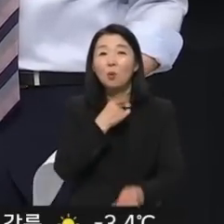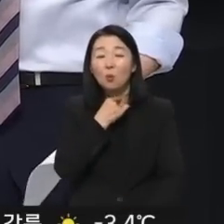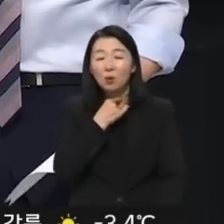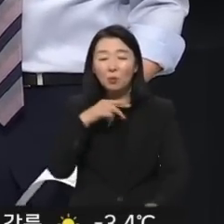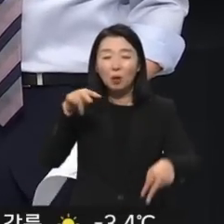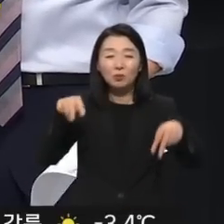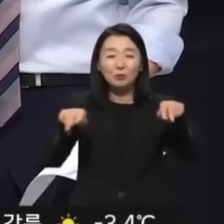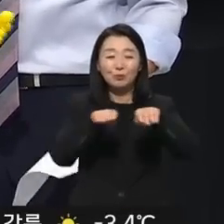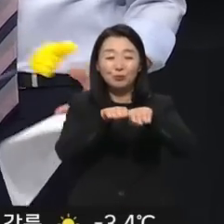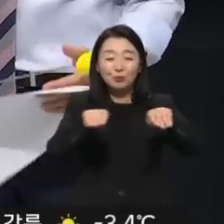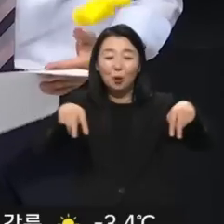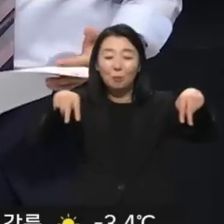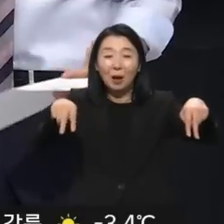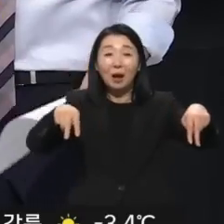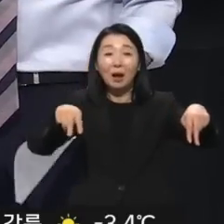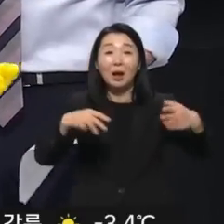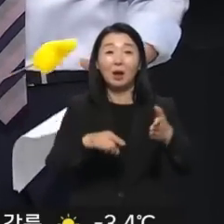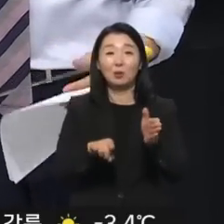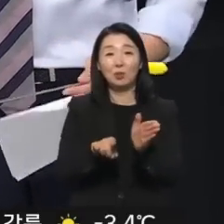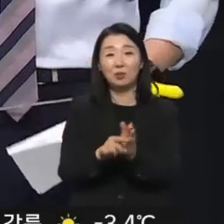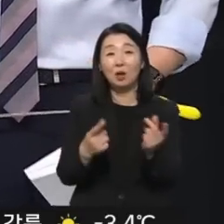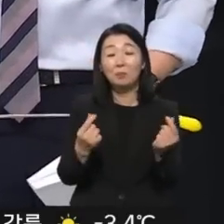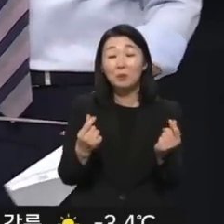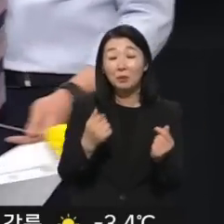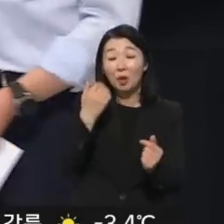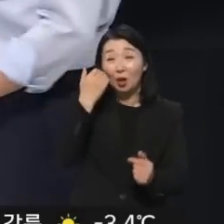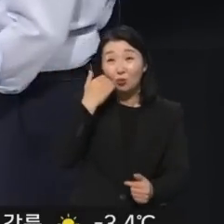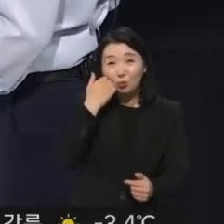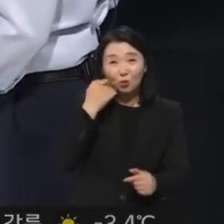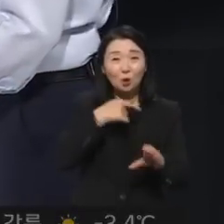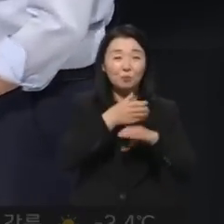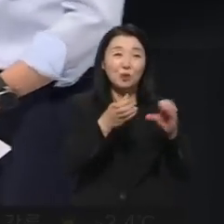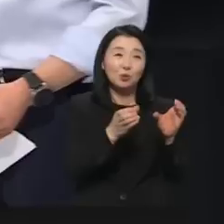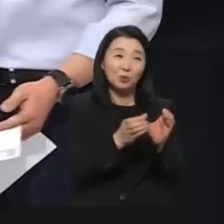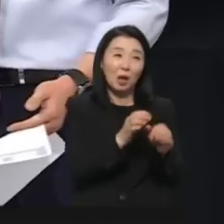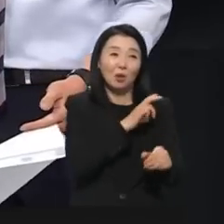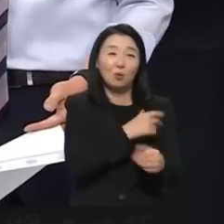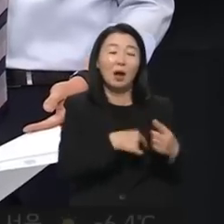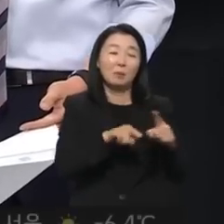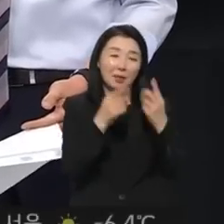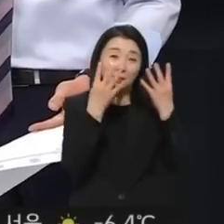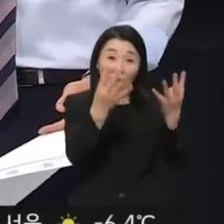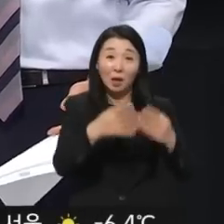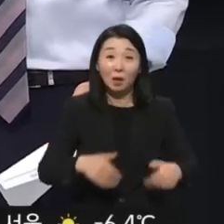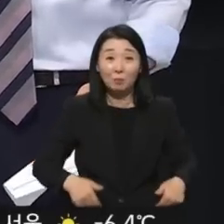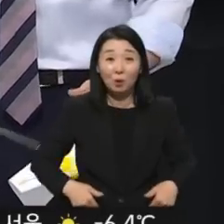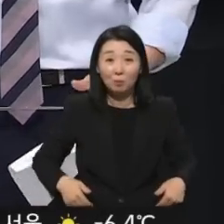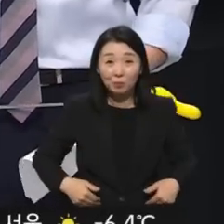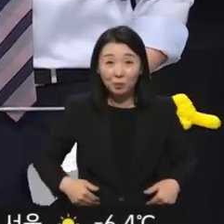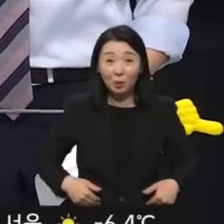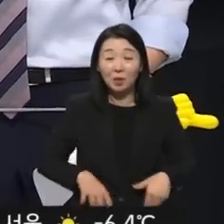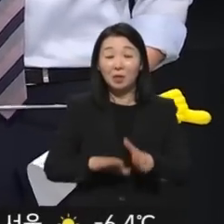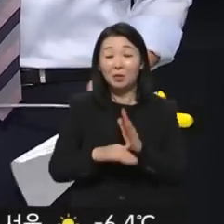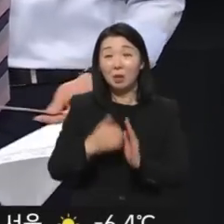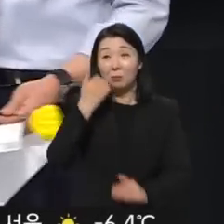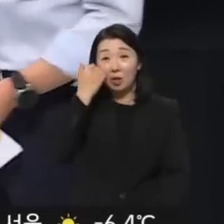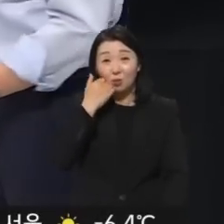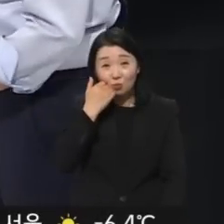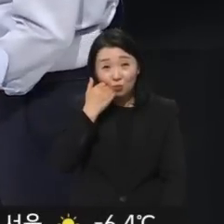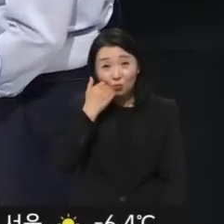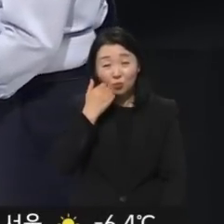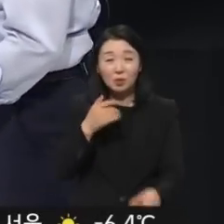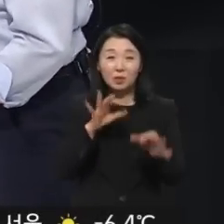시소처럼 균형을 맞추려면 비슷한 체급의 야권 인사도 함께 사면을 해야 할 텐데요. 그래서 거론된 인물이